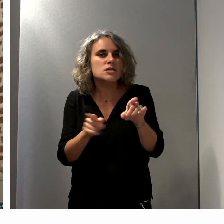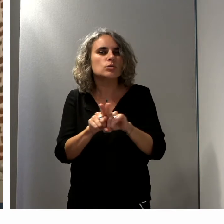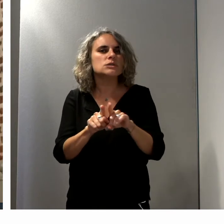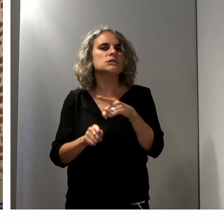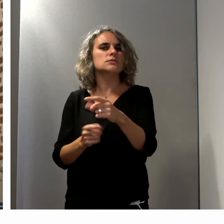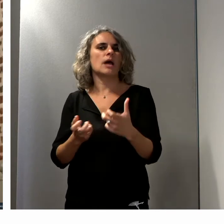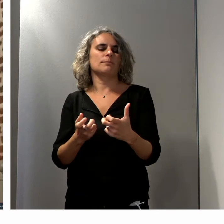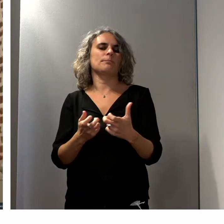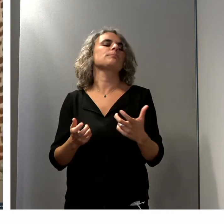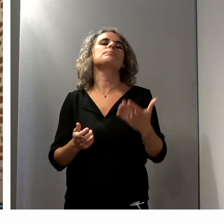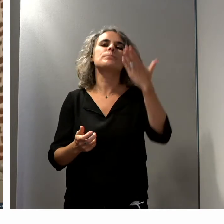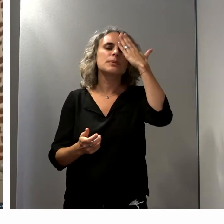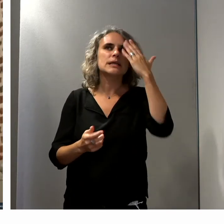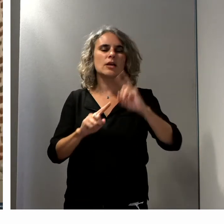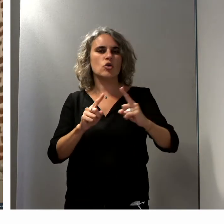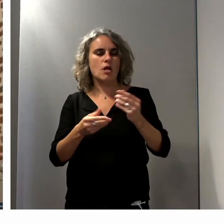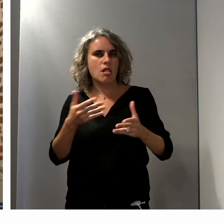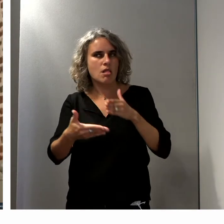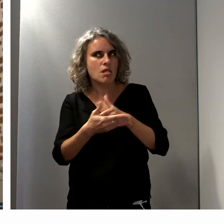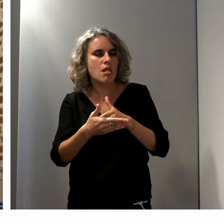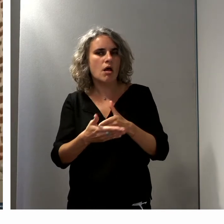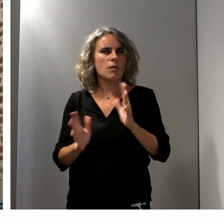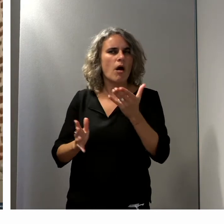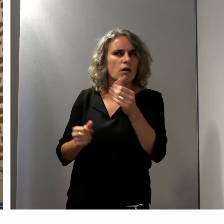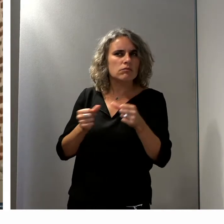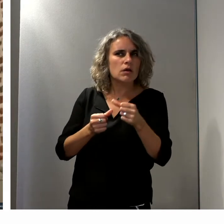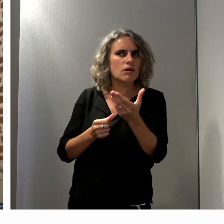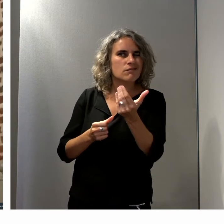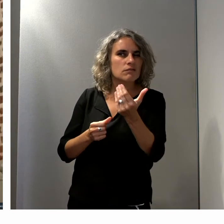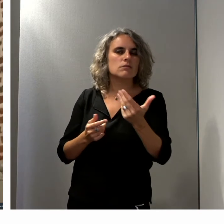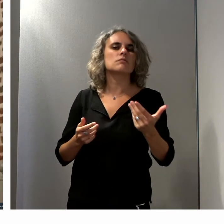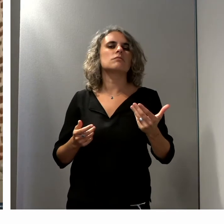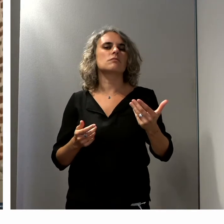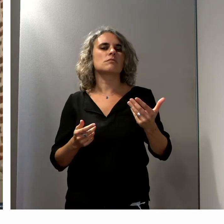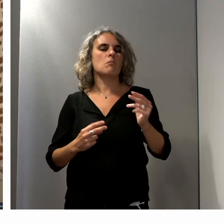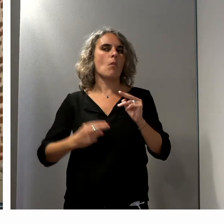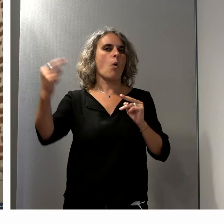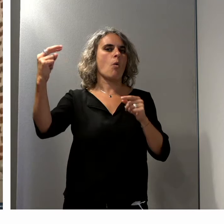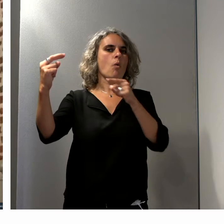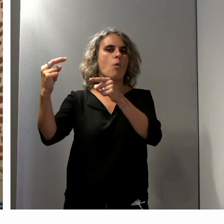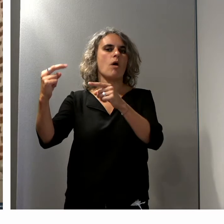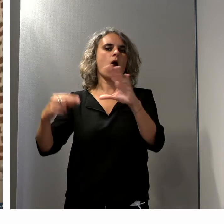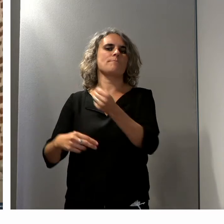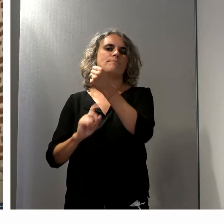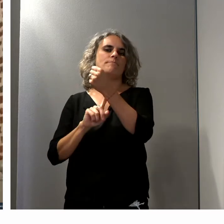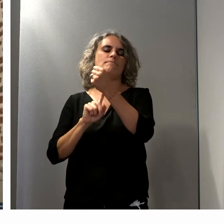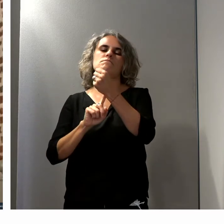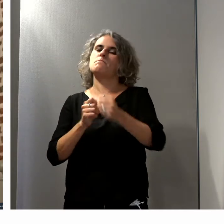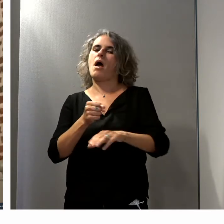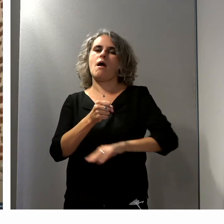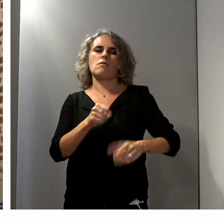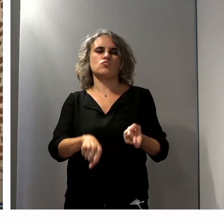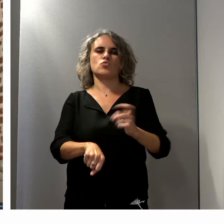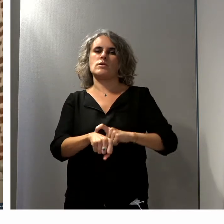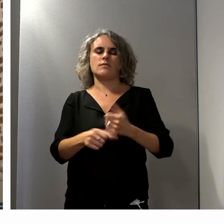stratégies pour résoudre un enjeu qui vont être complètement différents. Et c'est ces trucs qu'on va utiliser comme matière première